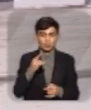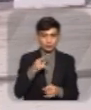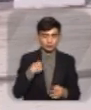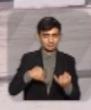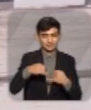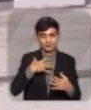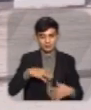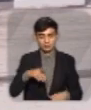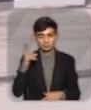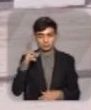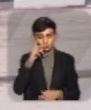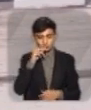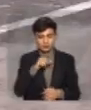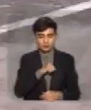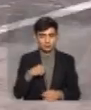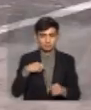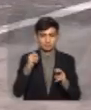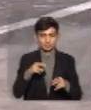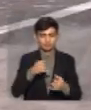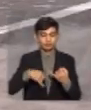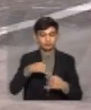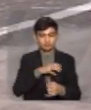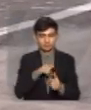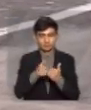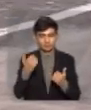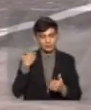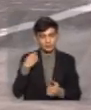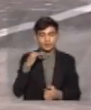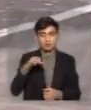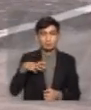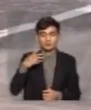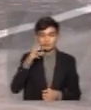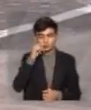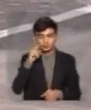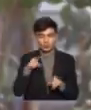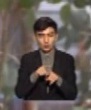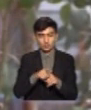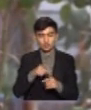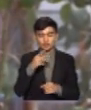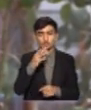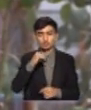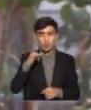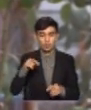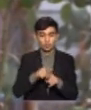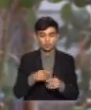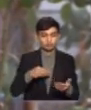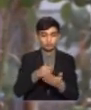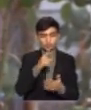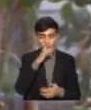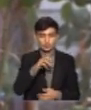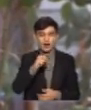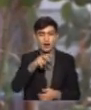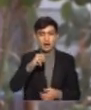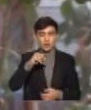это они все подстроили мать детей считает что ее бывший муж устроил это шоу чтобы не платить алименты и